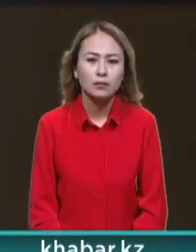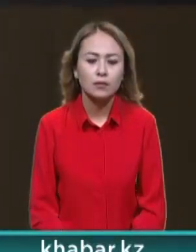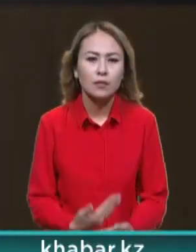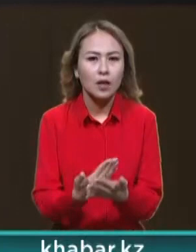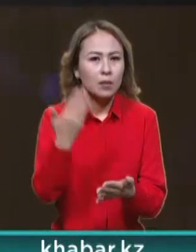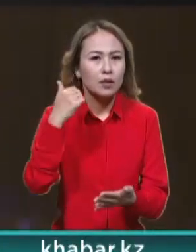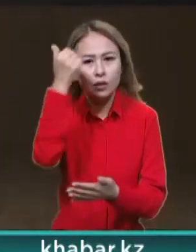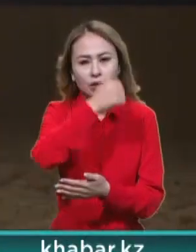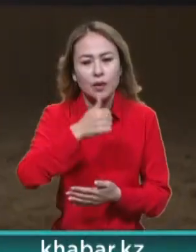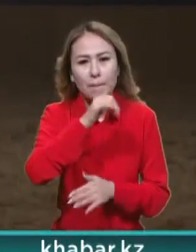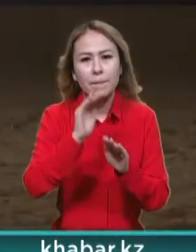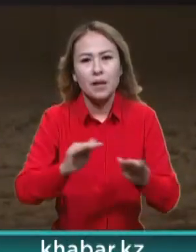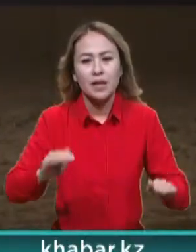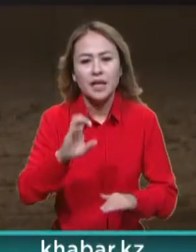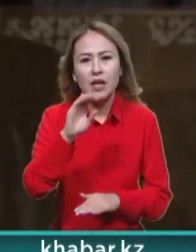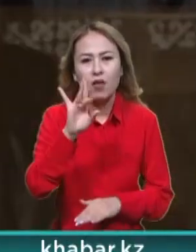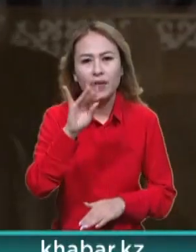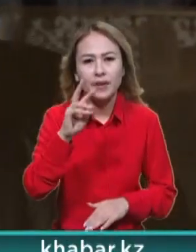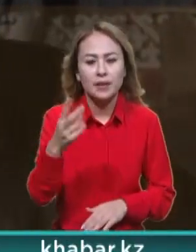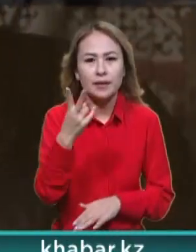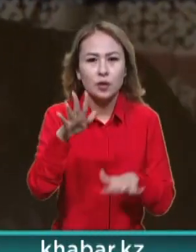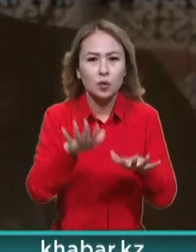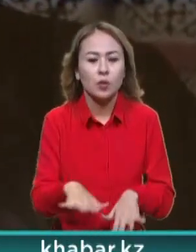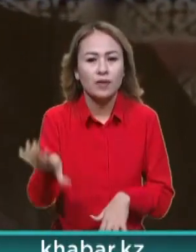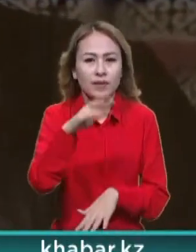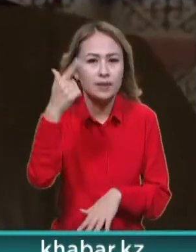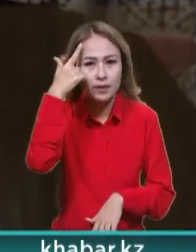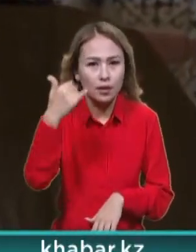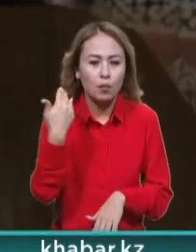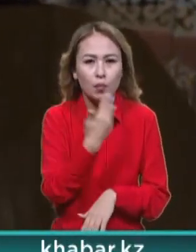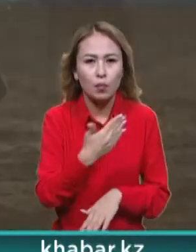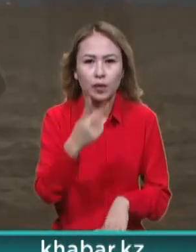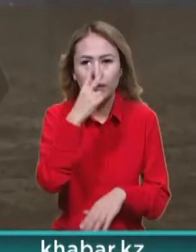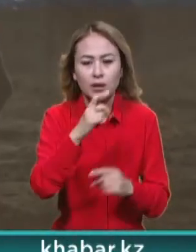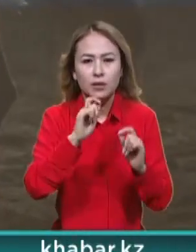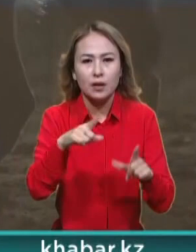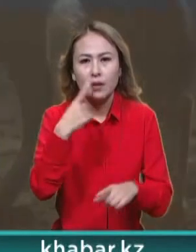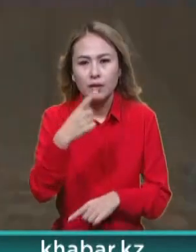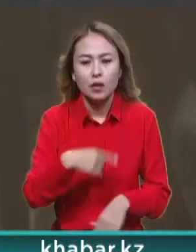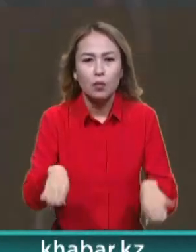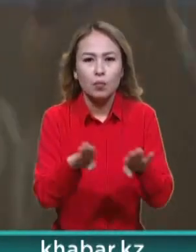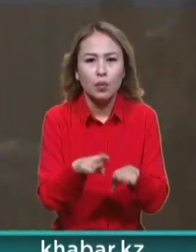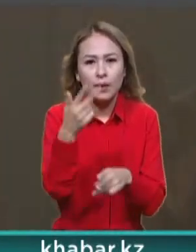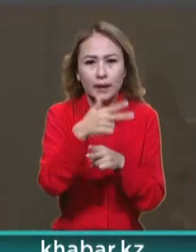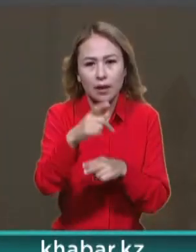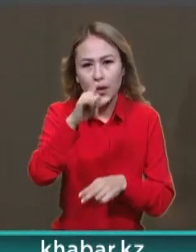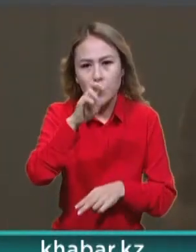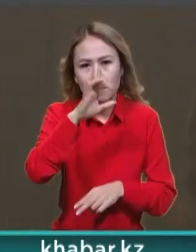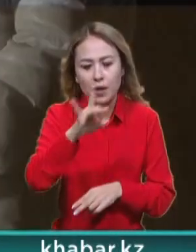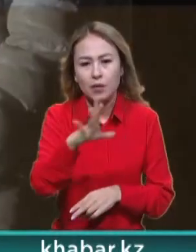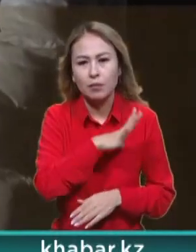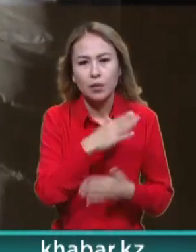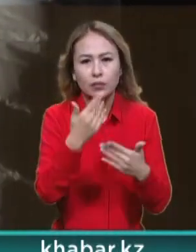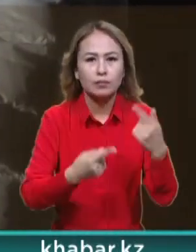Былтыр Ержанның балалар Евровидениесінде екінші орын алғаны баршаңызға мәлім. Бұлақ көрсең көзін аш дейді халқымыз. Бұл клип хабар агенттігінің